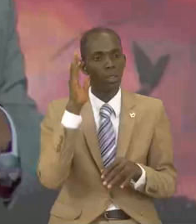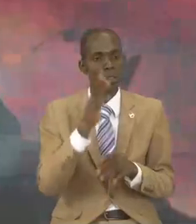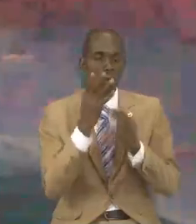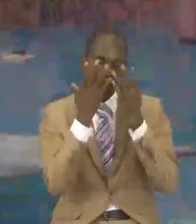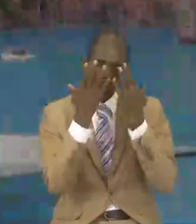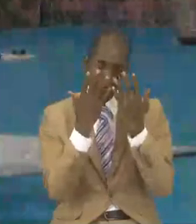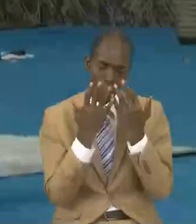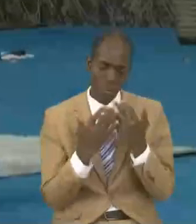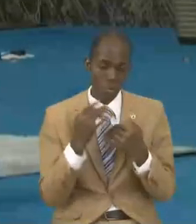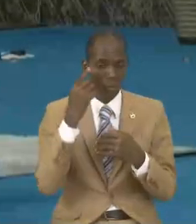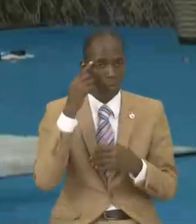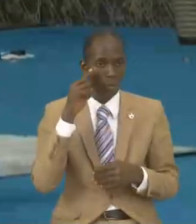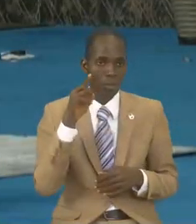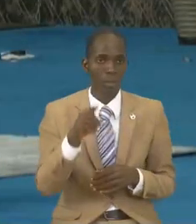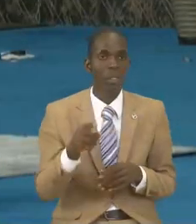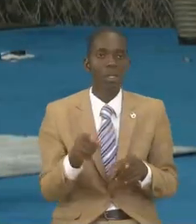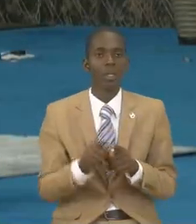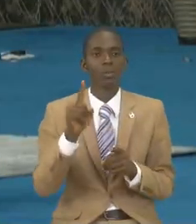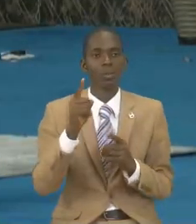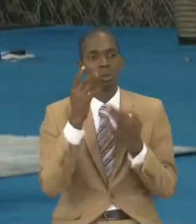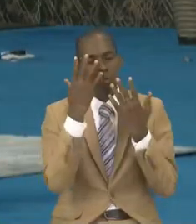pleureront pour